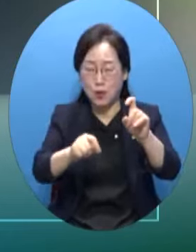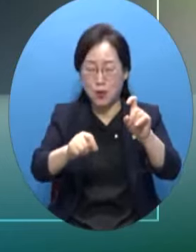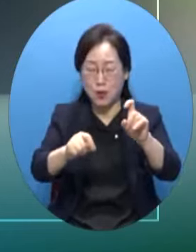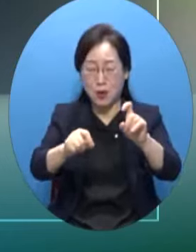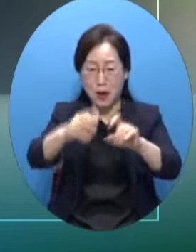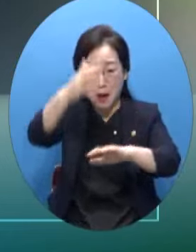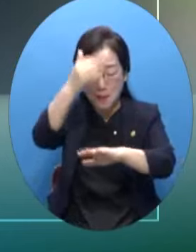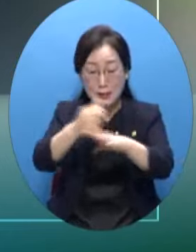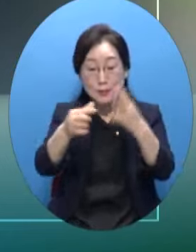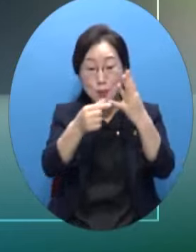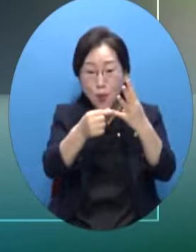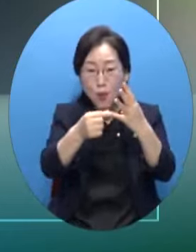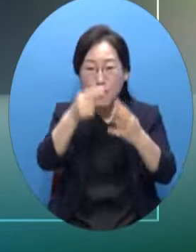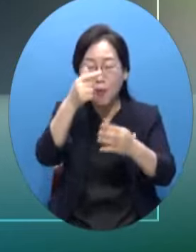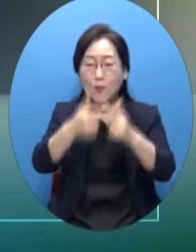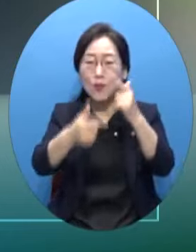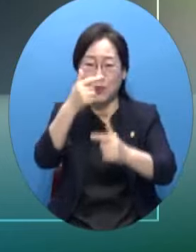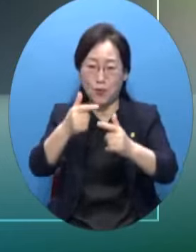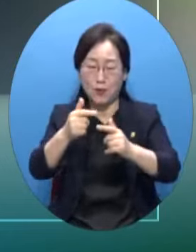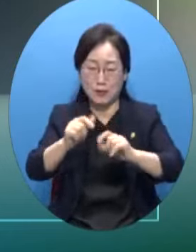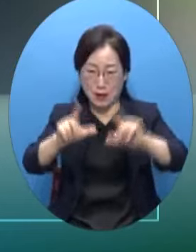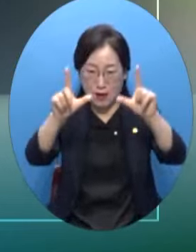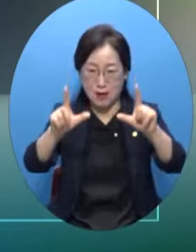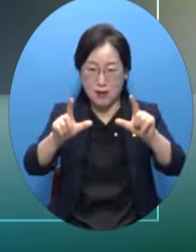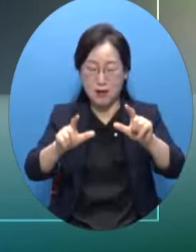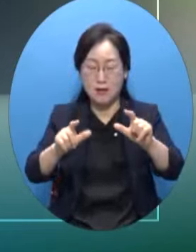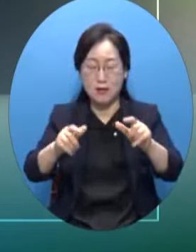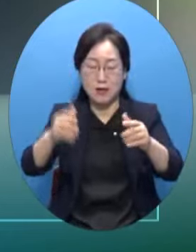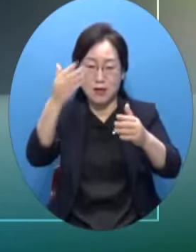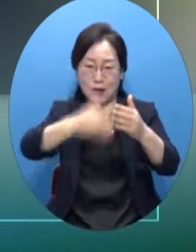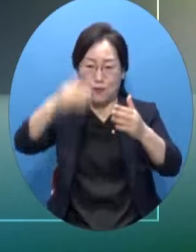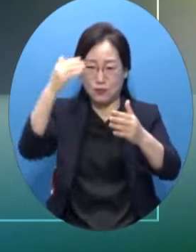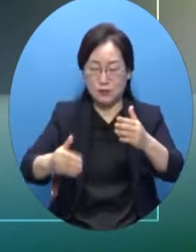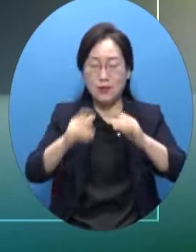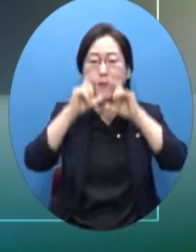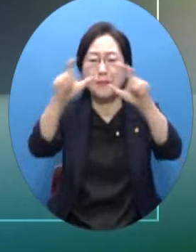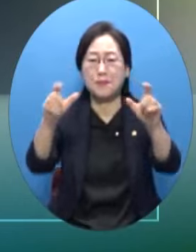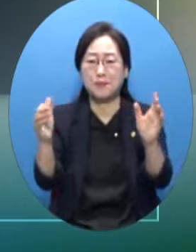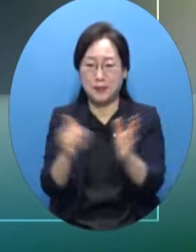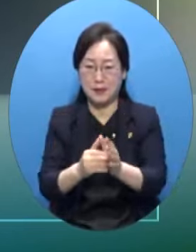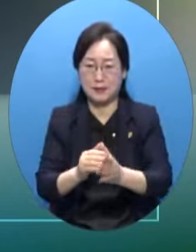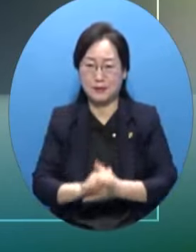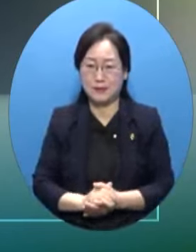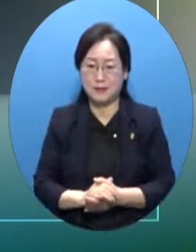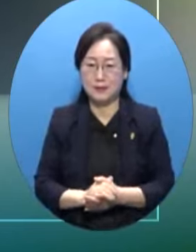목요일 26일을 추수감사절 공휴일로 공포하고 제정을 했습니다.